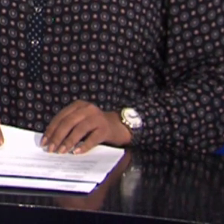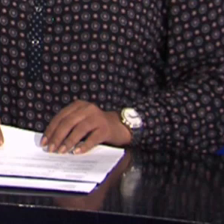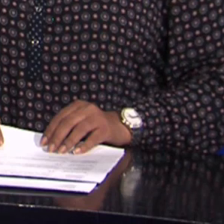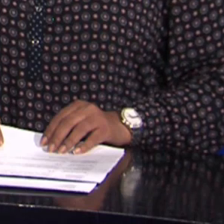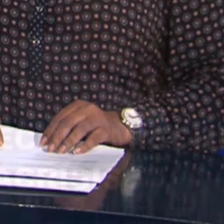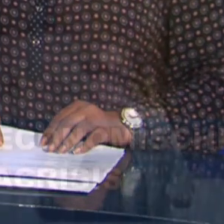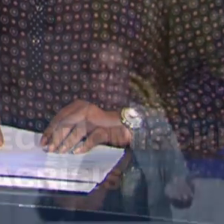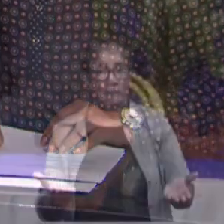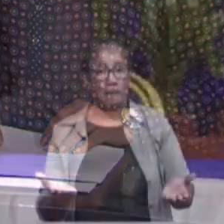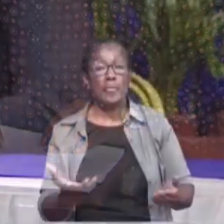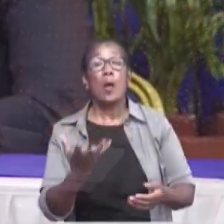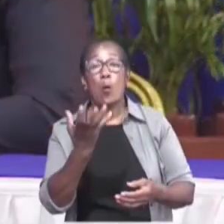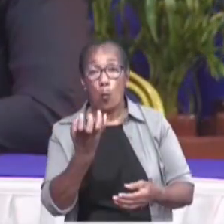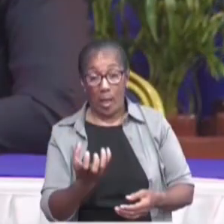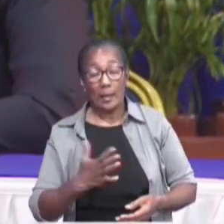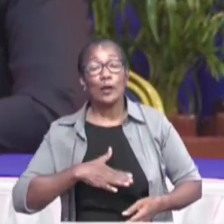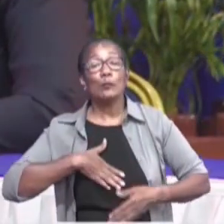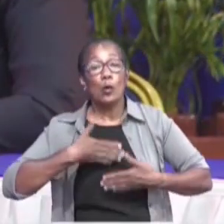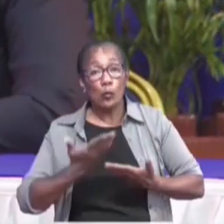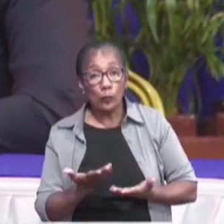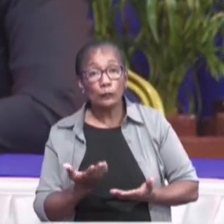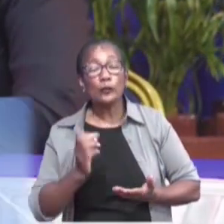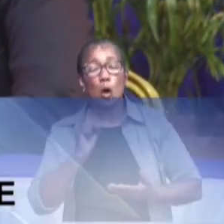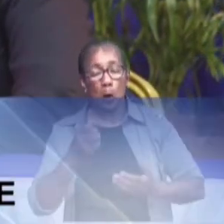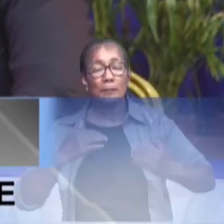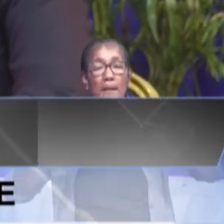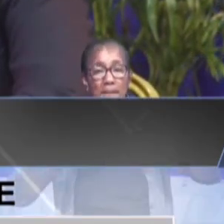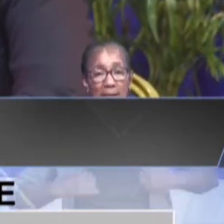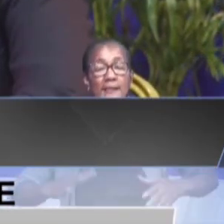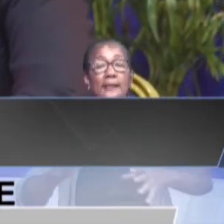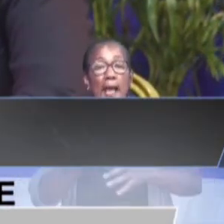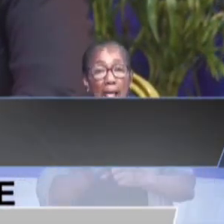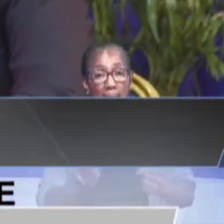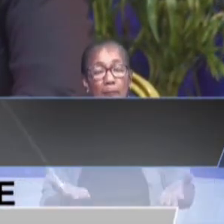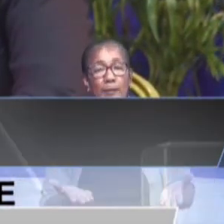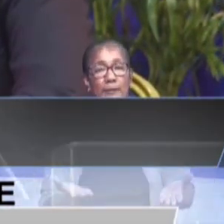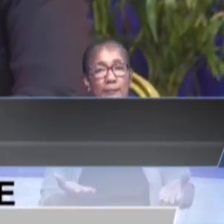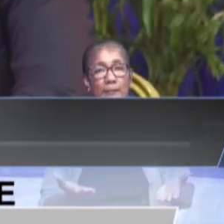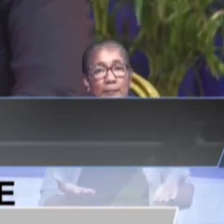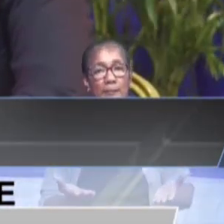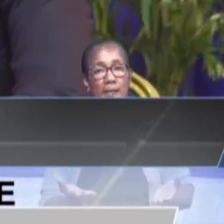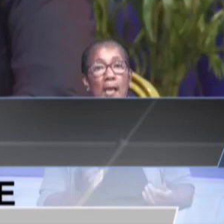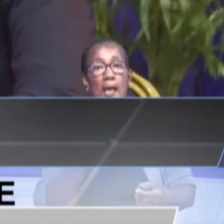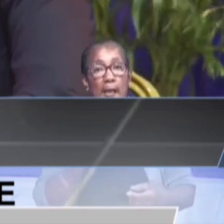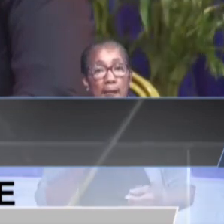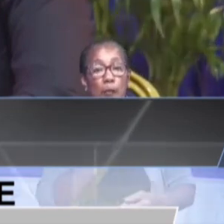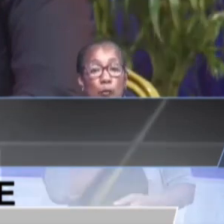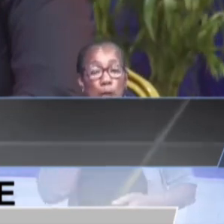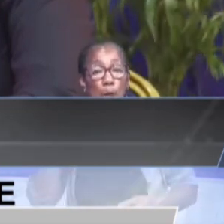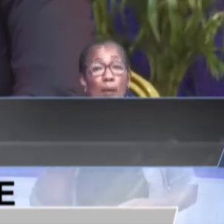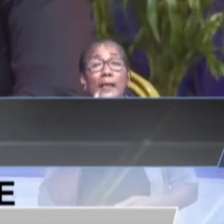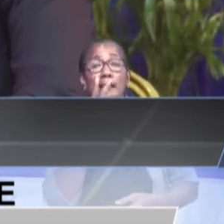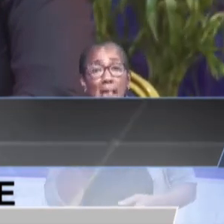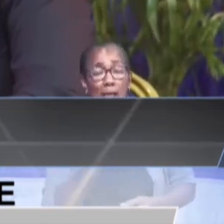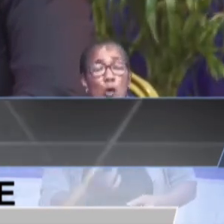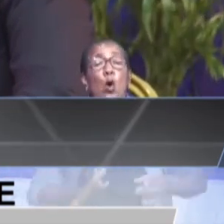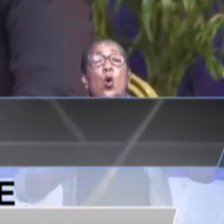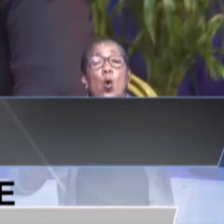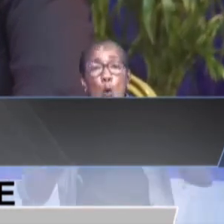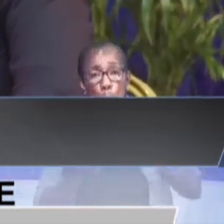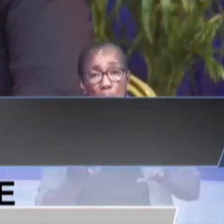situatie. Behoefte om de mensen te helpen waar het kan. En dan moeten we gaan kijken hoe we aan die middelen